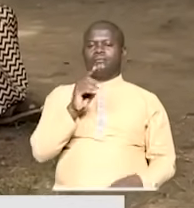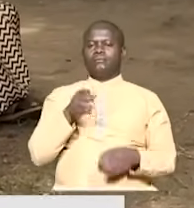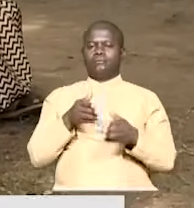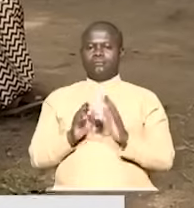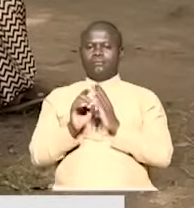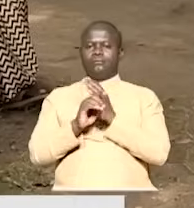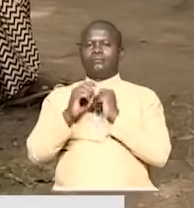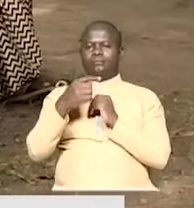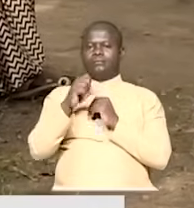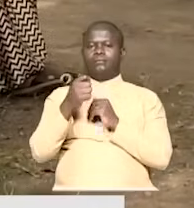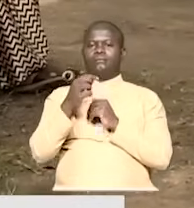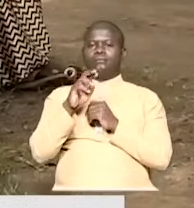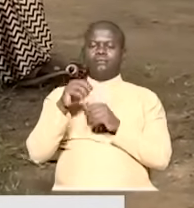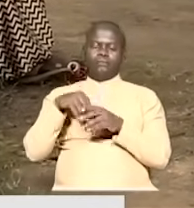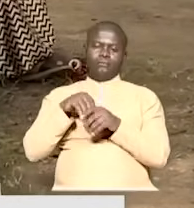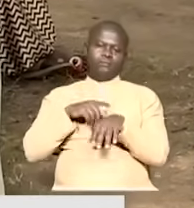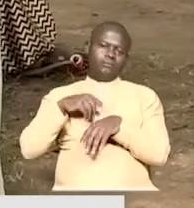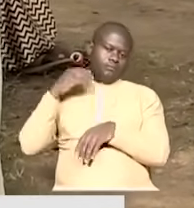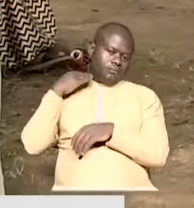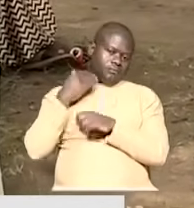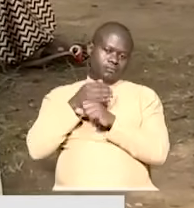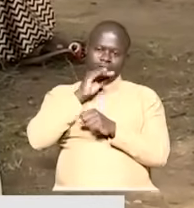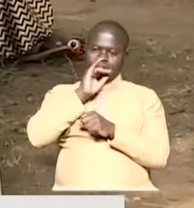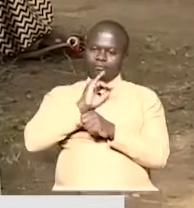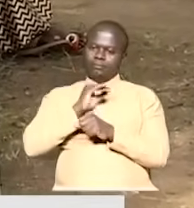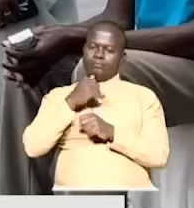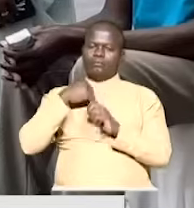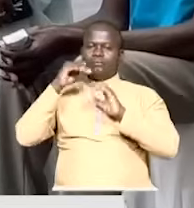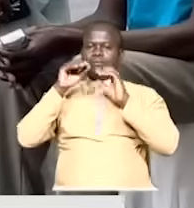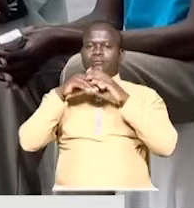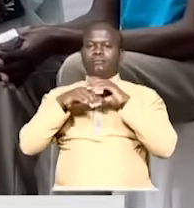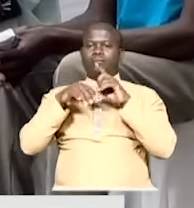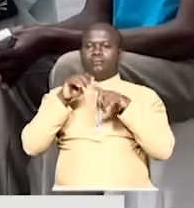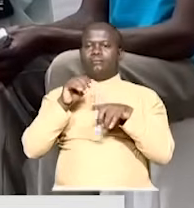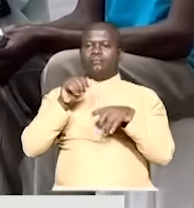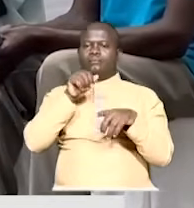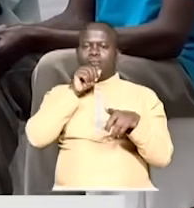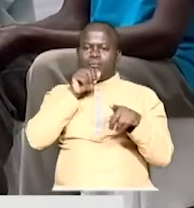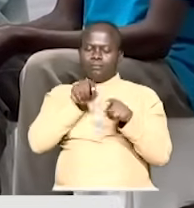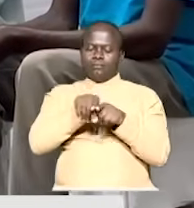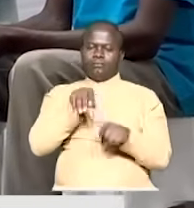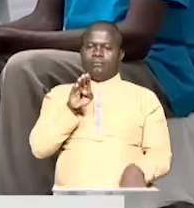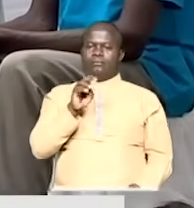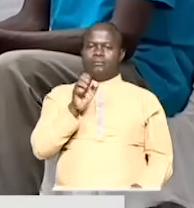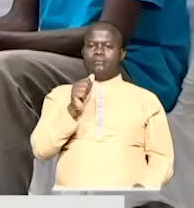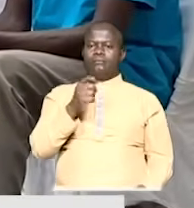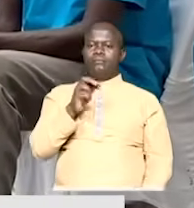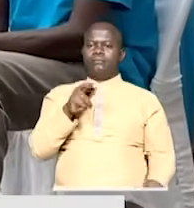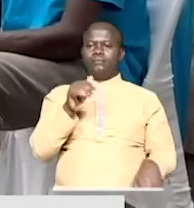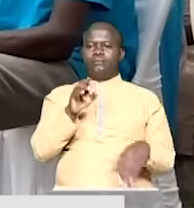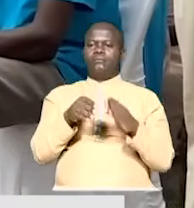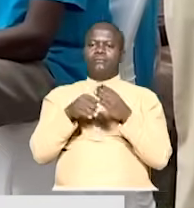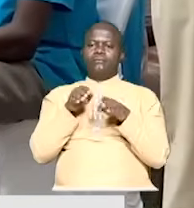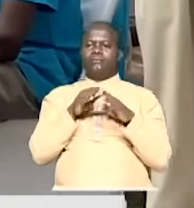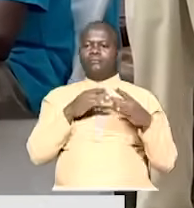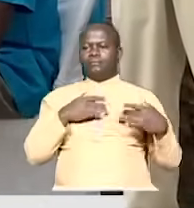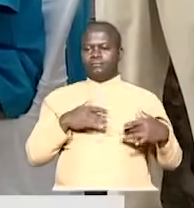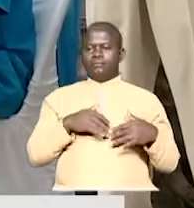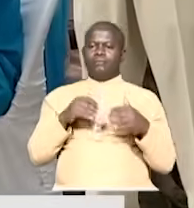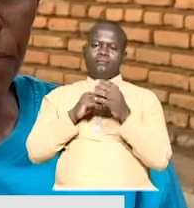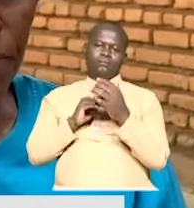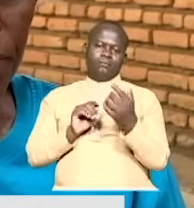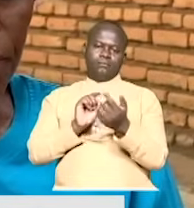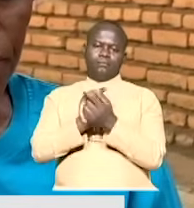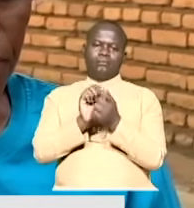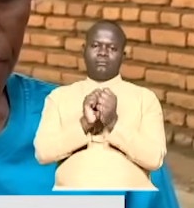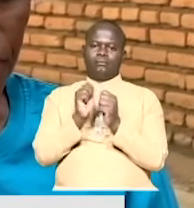ka Gisagara mu gihe cya jenoside yakorewe abatutsi yagize uruhare mu kwica musaza wa Beatrice Akimana ariko inyigisho zisa na mitima zatumye bongera kuba